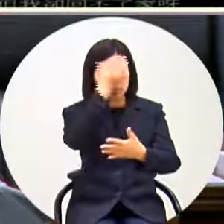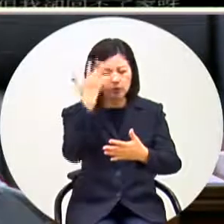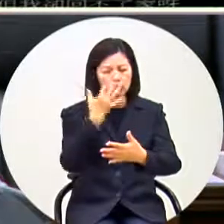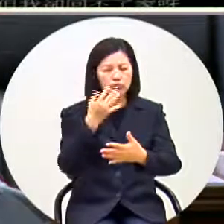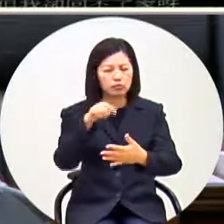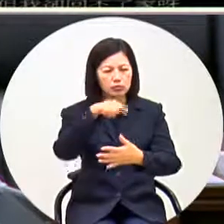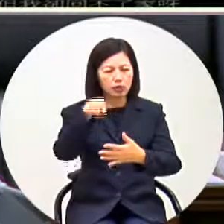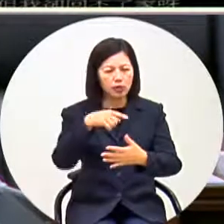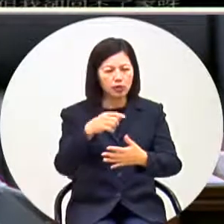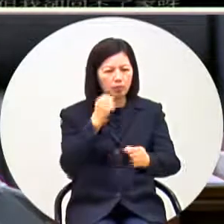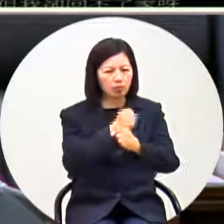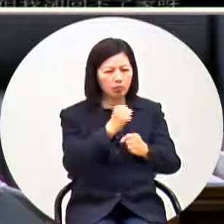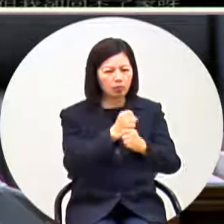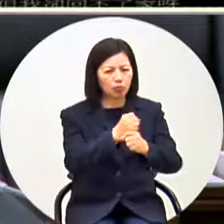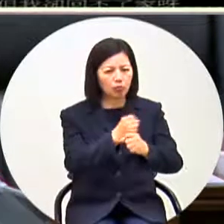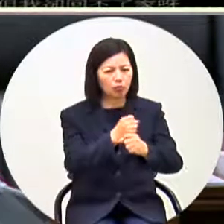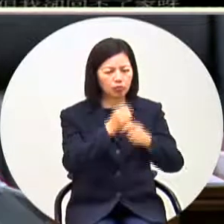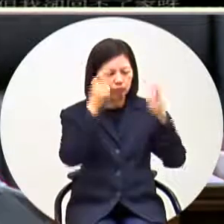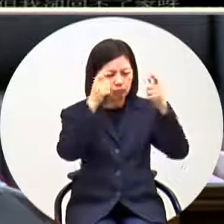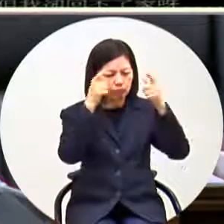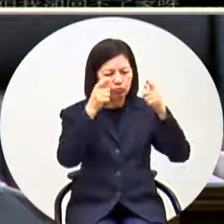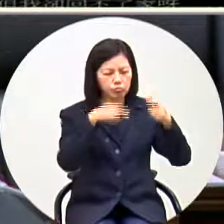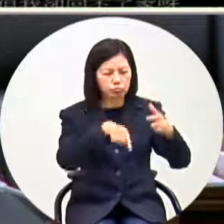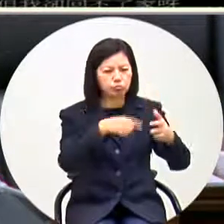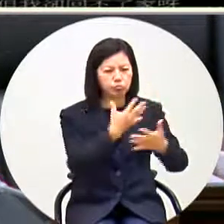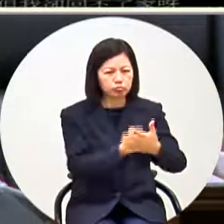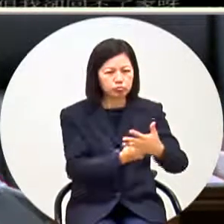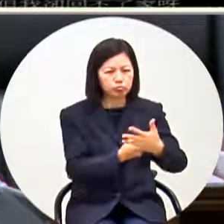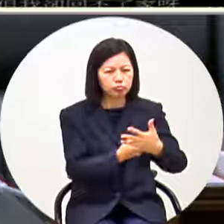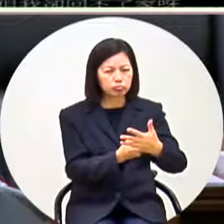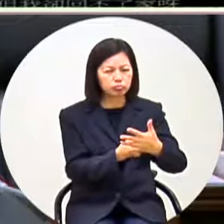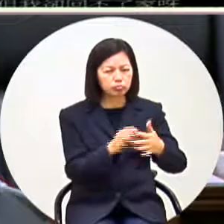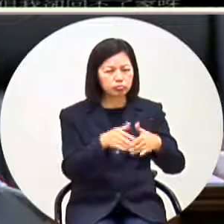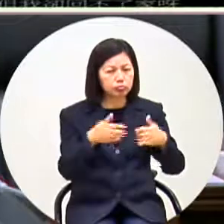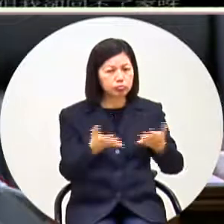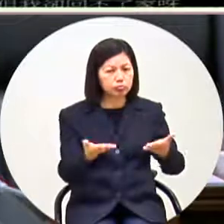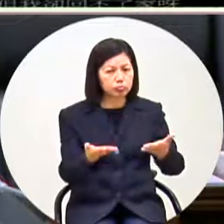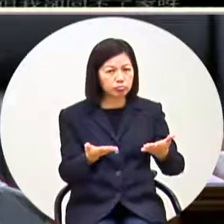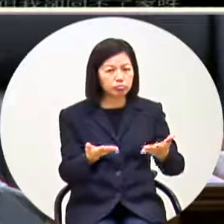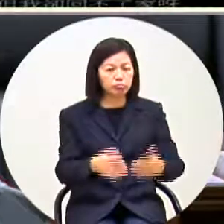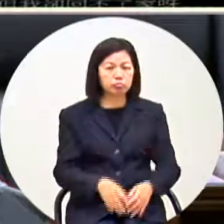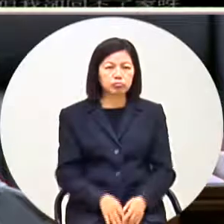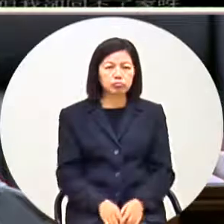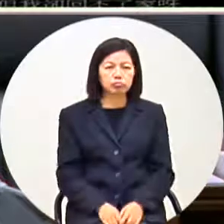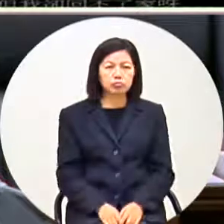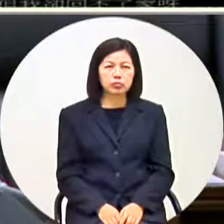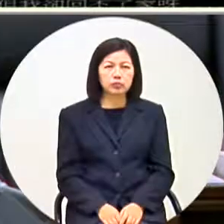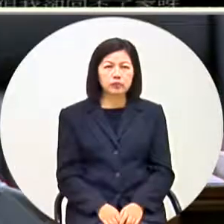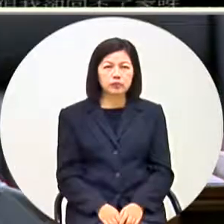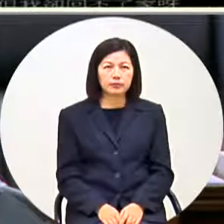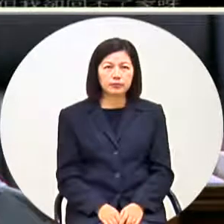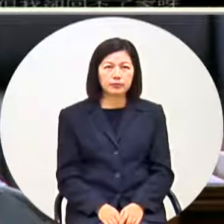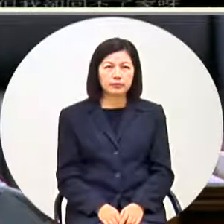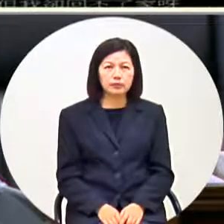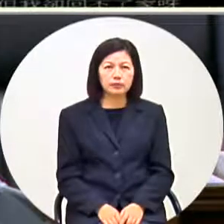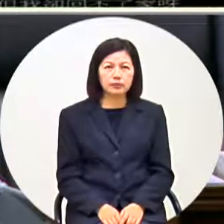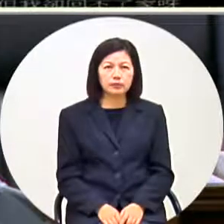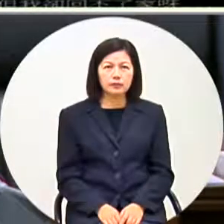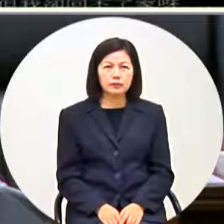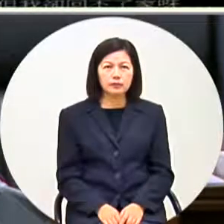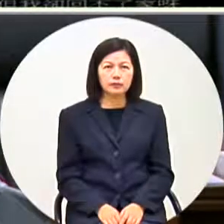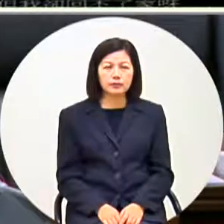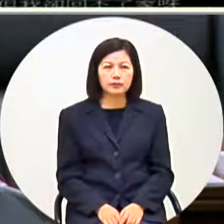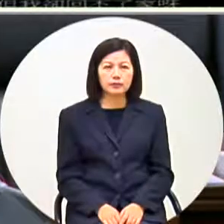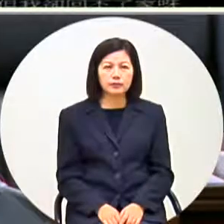会？那我们高雄，不管是无论是海洋城